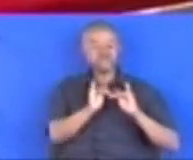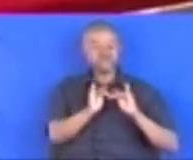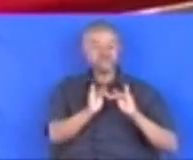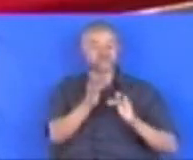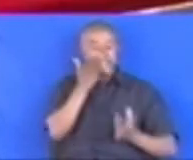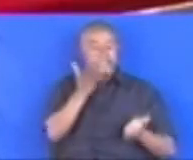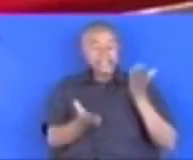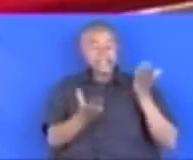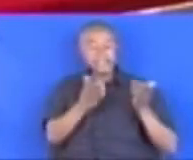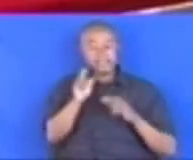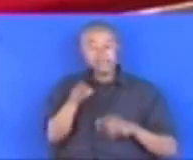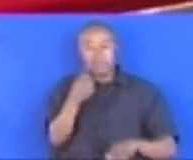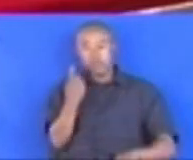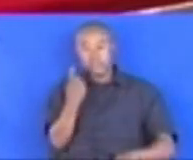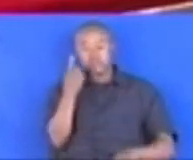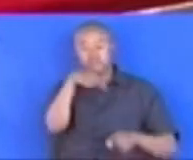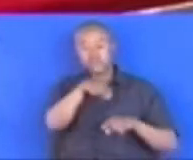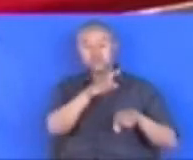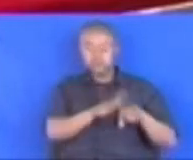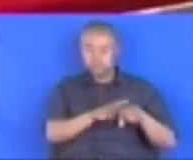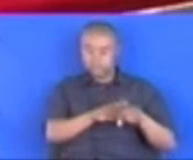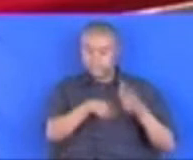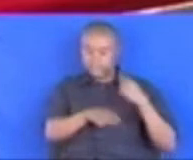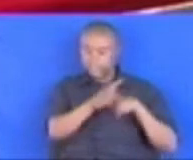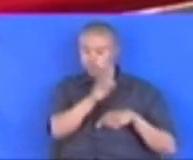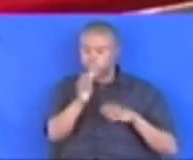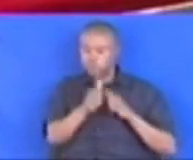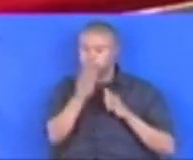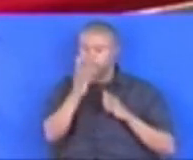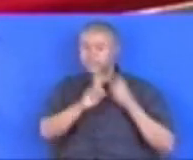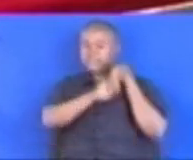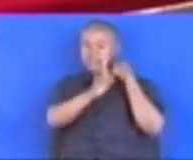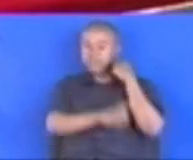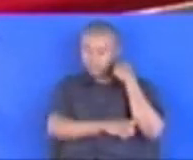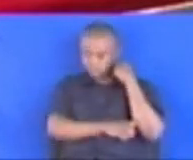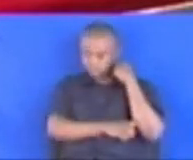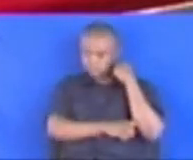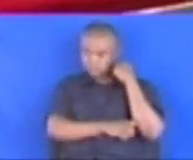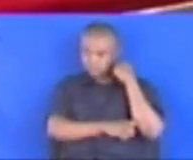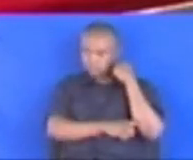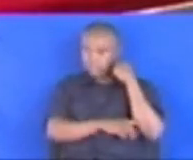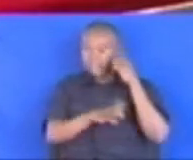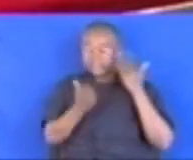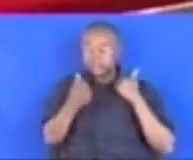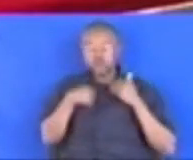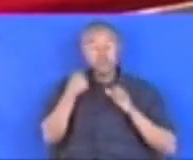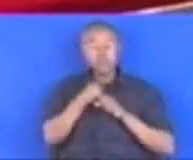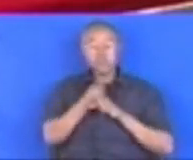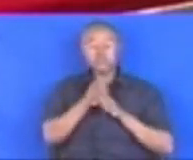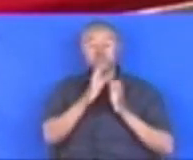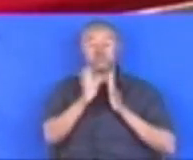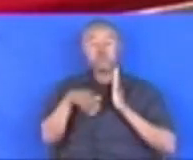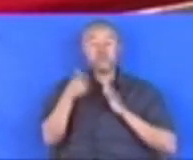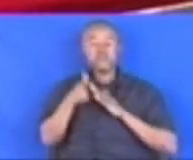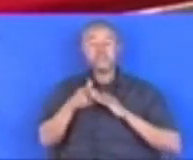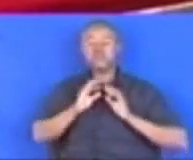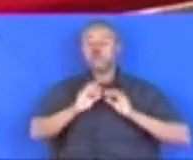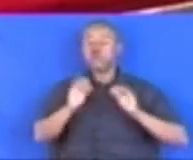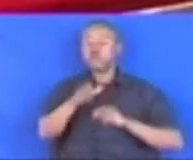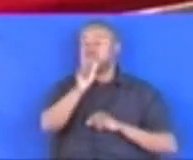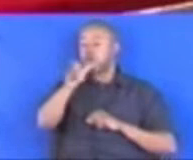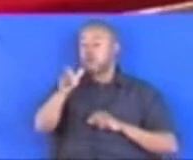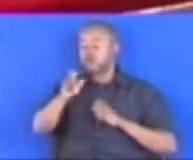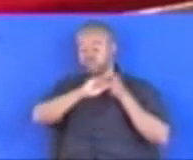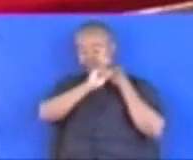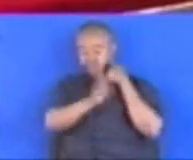mara ya kwanza ndio walihudhuria kwa wakati ndani ya wiki 12 za mwanzo wa ujauzito. Hivyo tuna kazi kubwa ya kuendelea kuelimisha watu